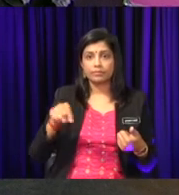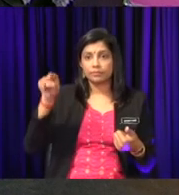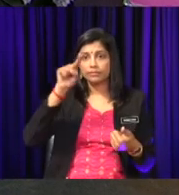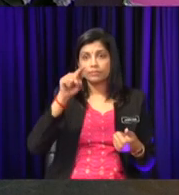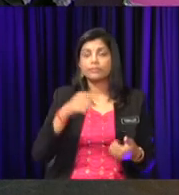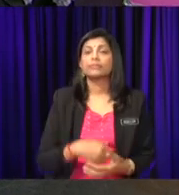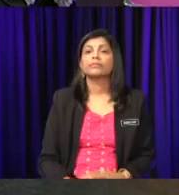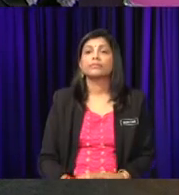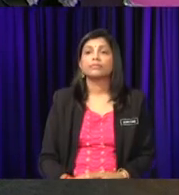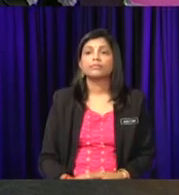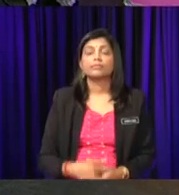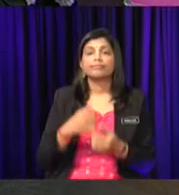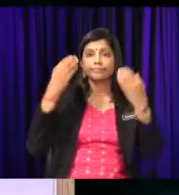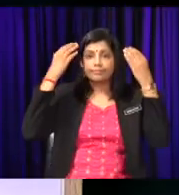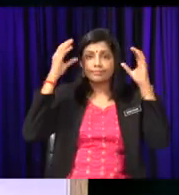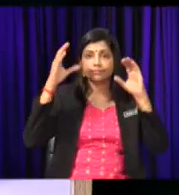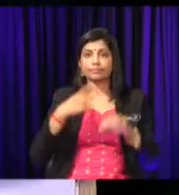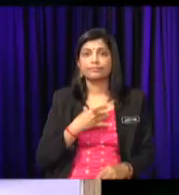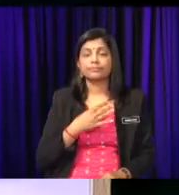Saya suka